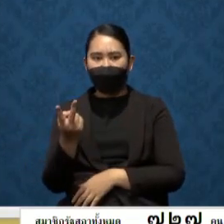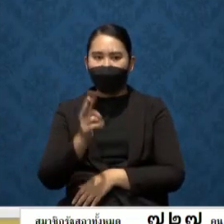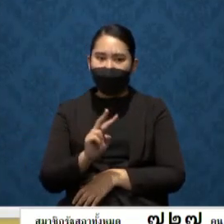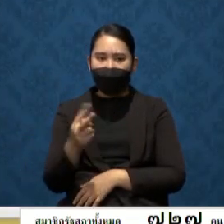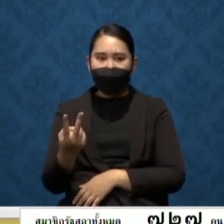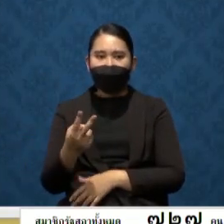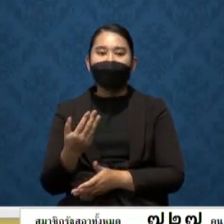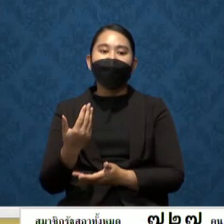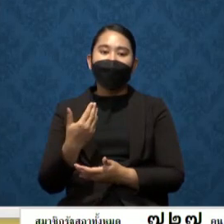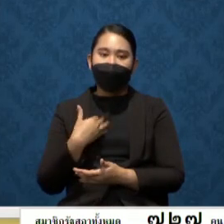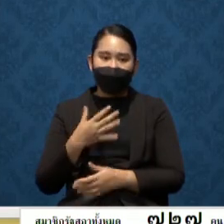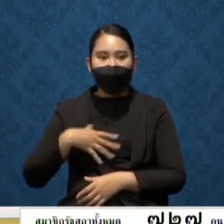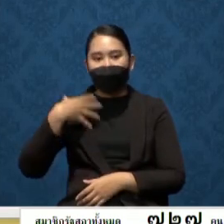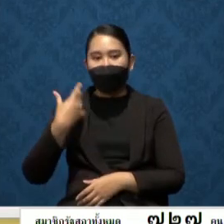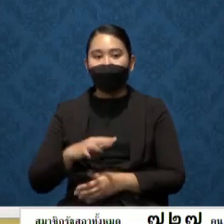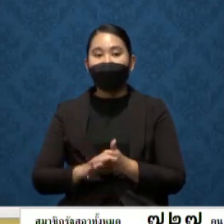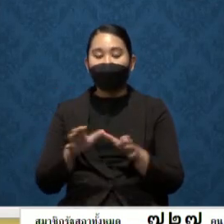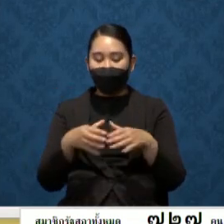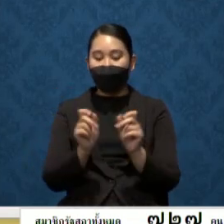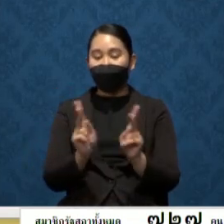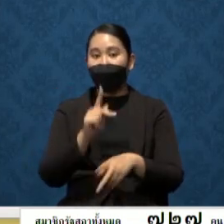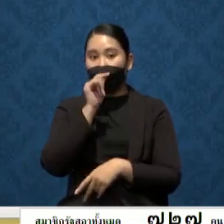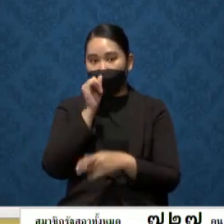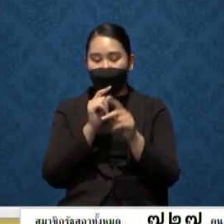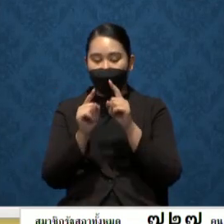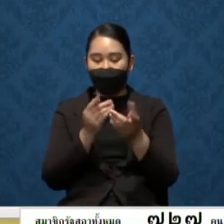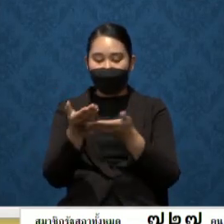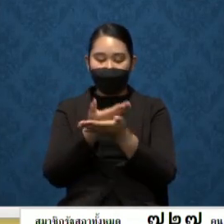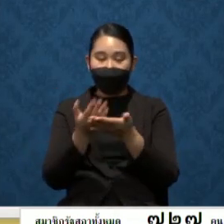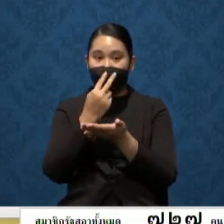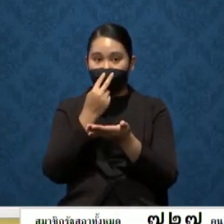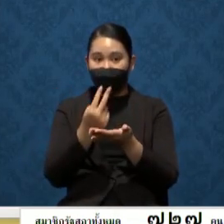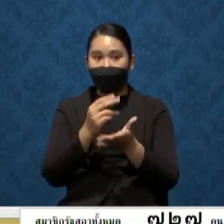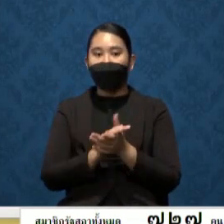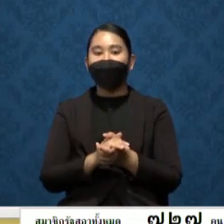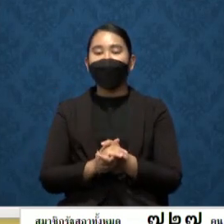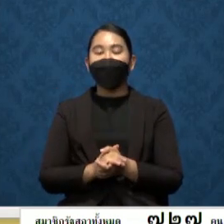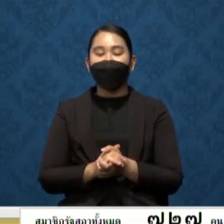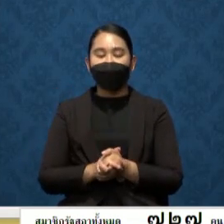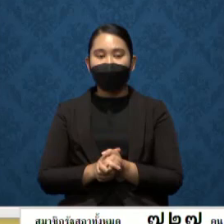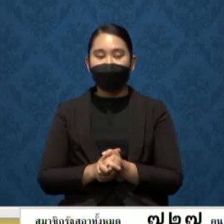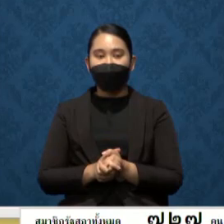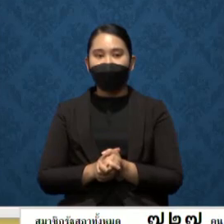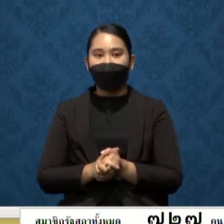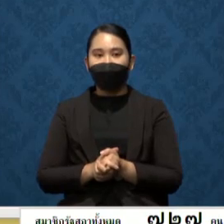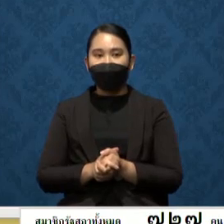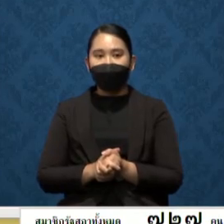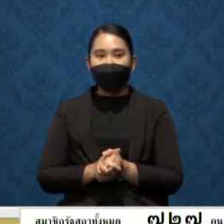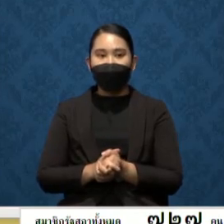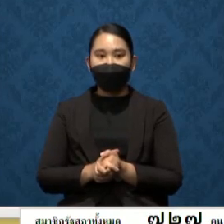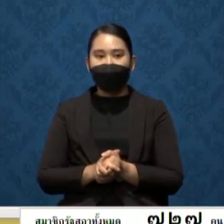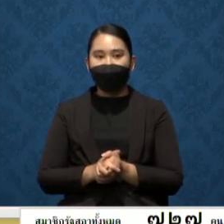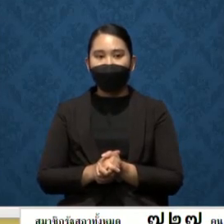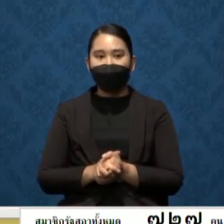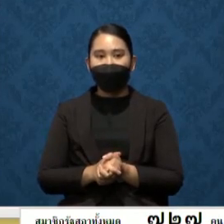เก่าอีกไปๆมาๆท่านกรรมการลองพิจารณาดูนะครับแต่ว่าสิ่งที่แต่สิ่ง